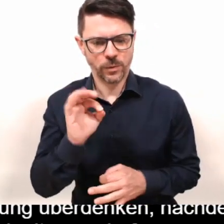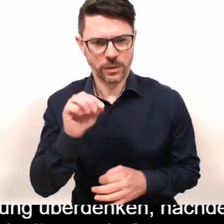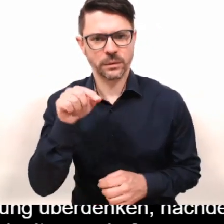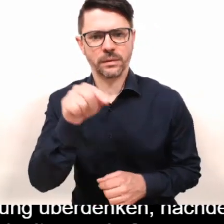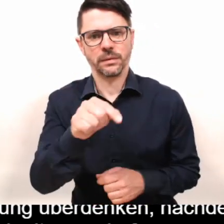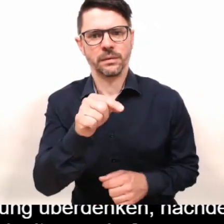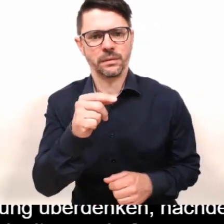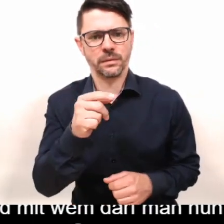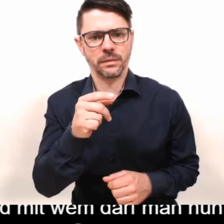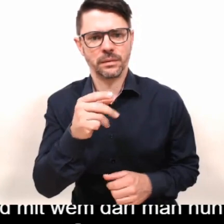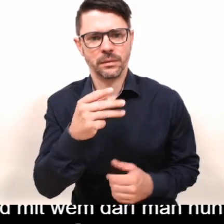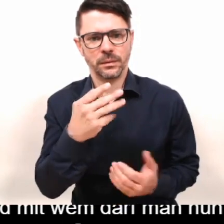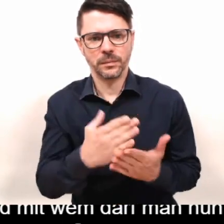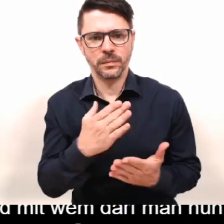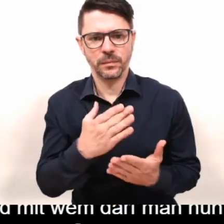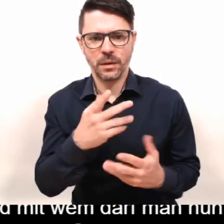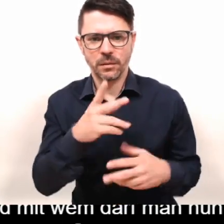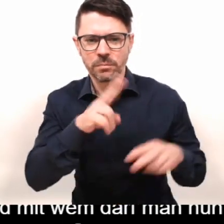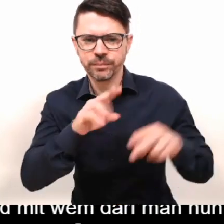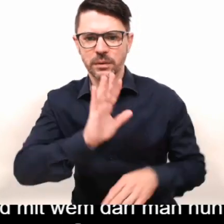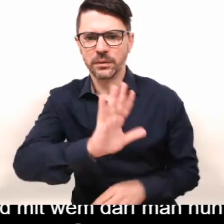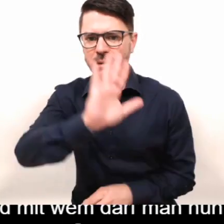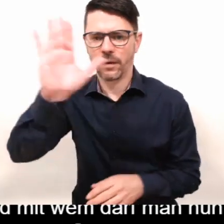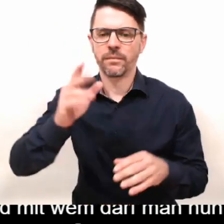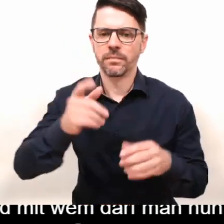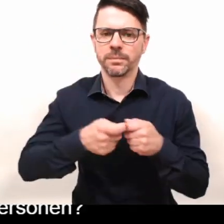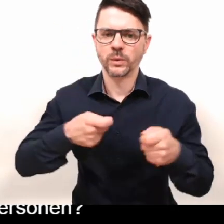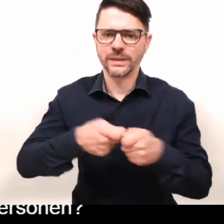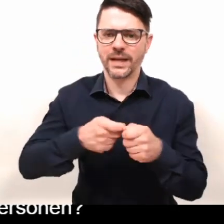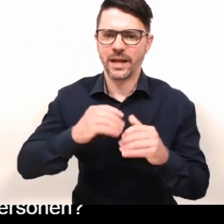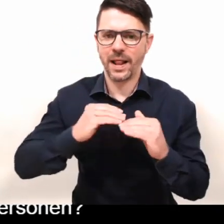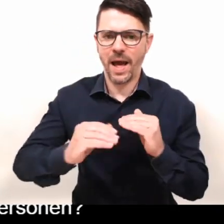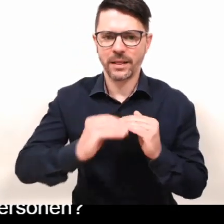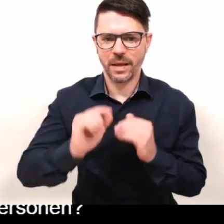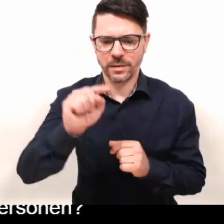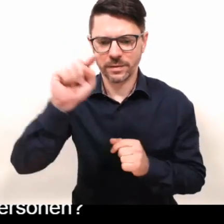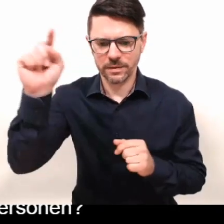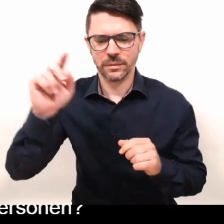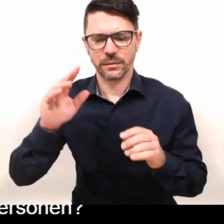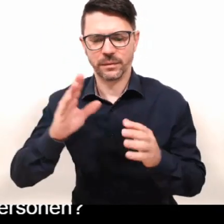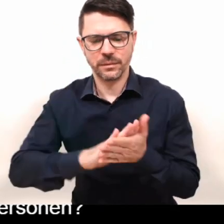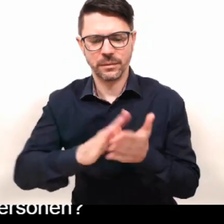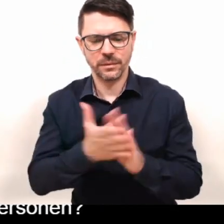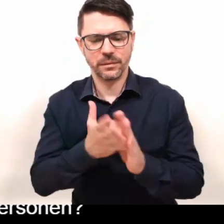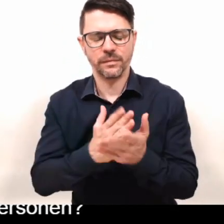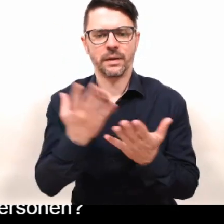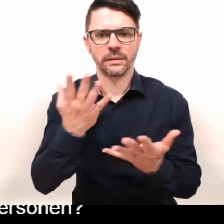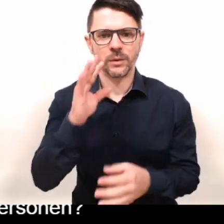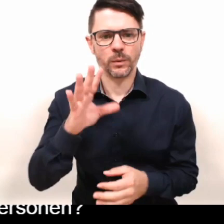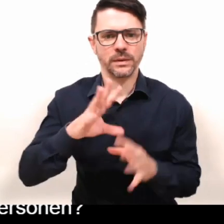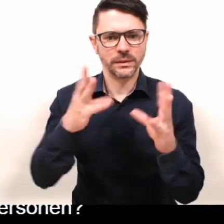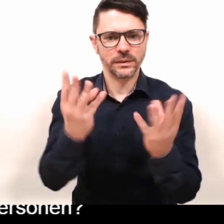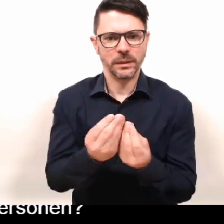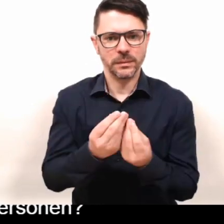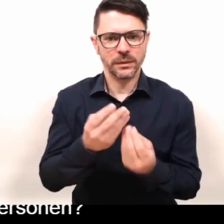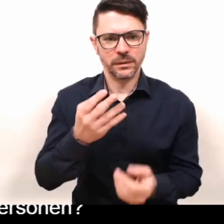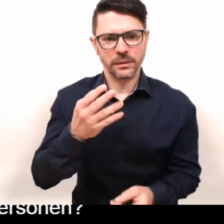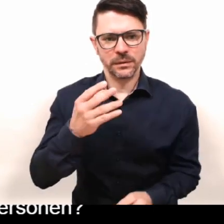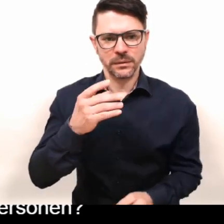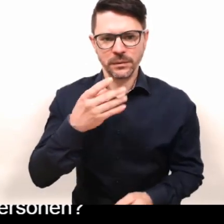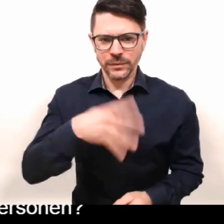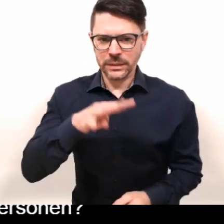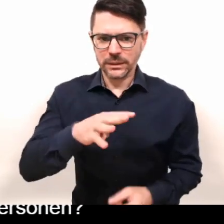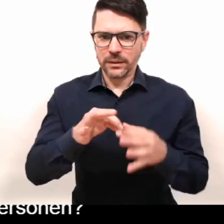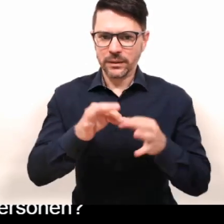Grunde genommen, dass eine Verabredung von allen Bundesländern gewesen ist, diese 14-Tage-Quarantäne einzuführen.